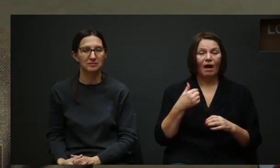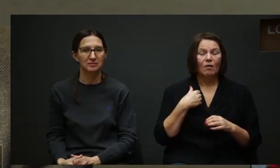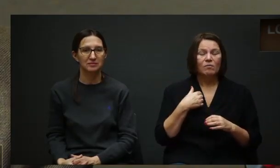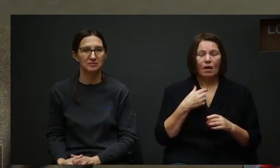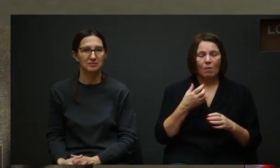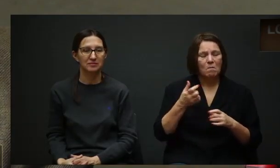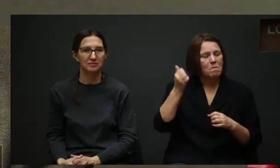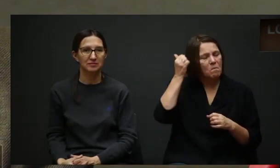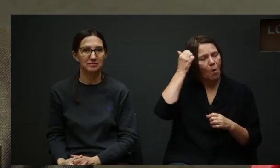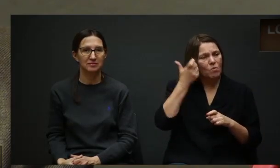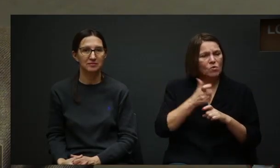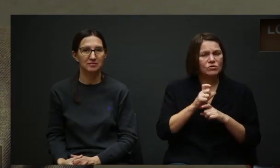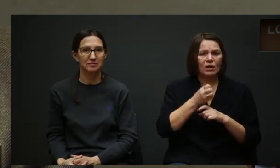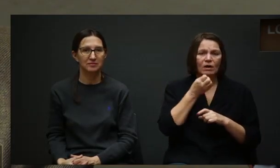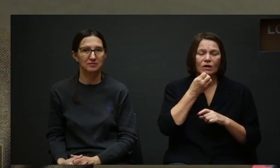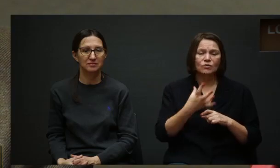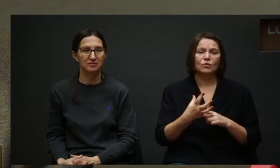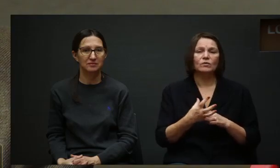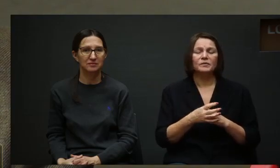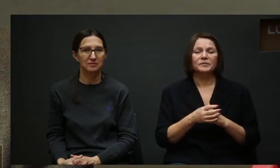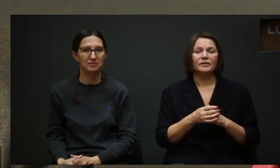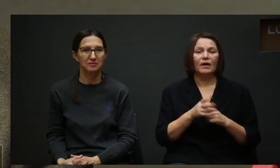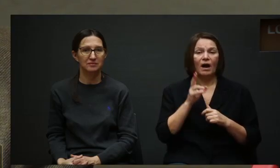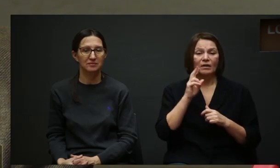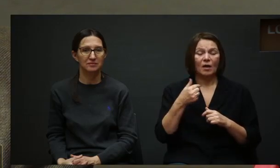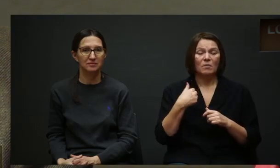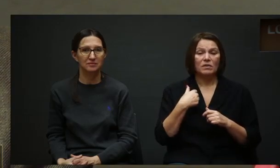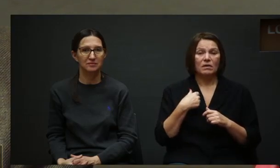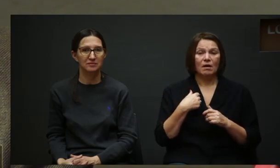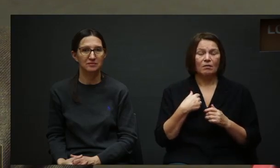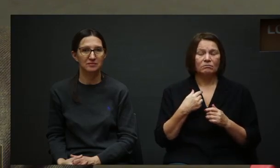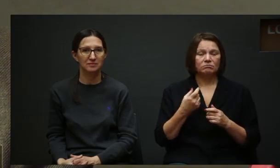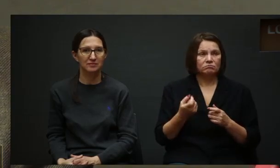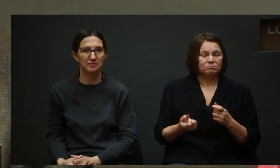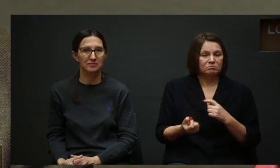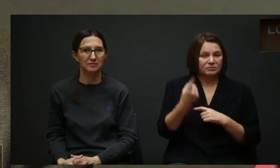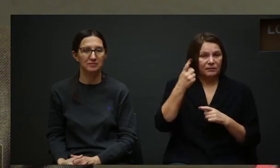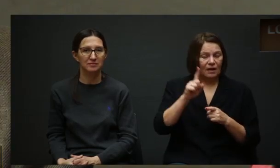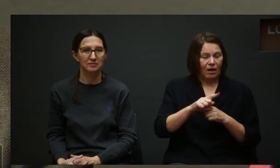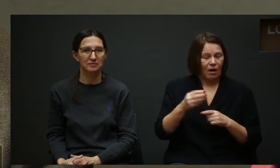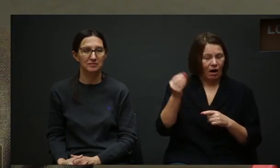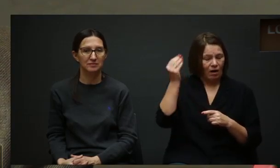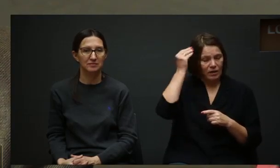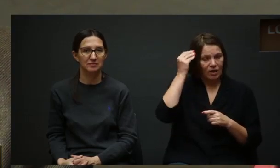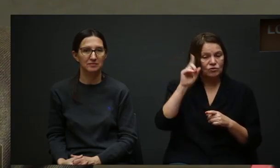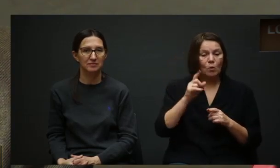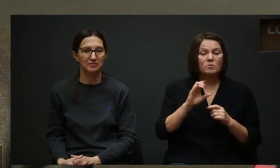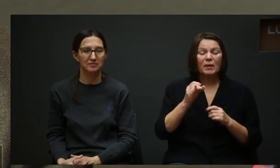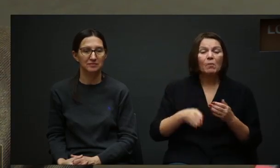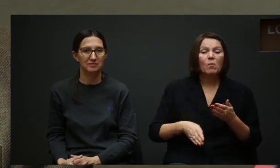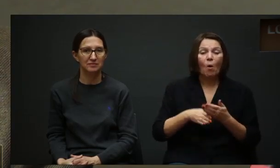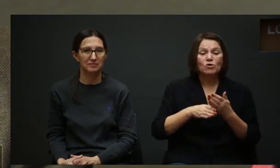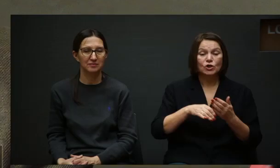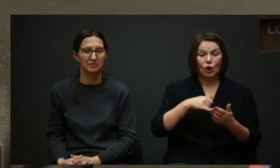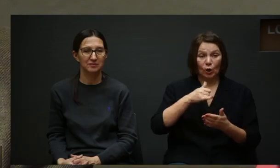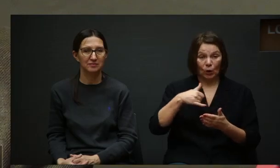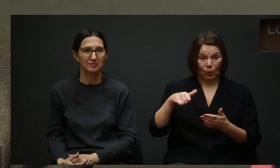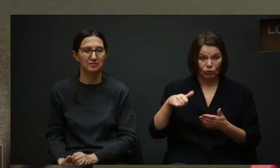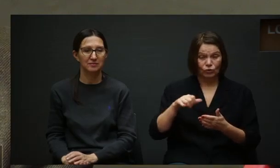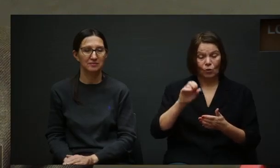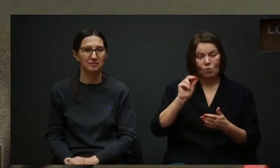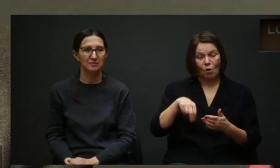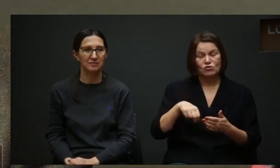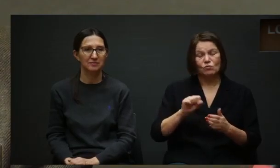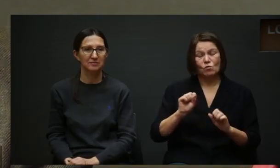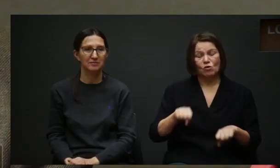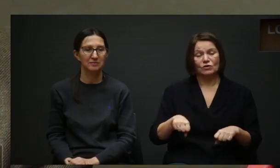ярко помню, как меня посетила оригинальная идея, что при помощи ручки можно прочирикать